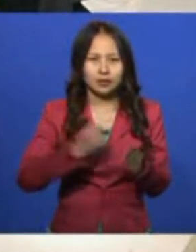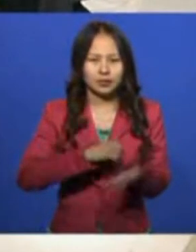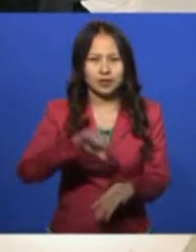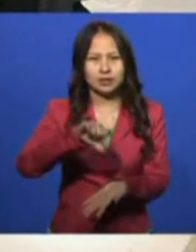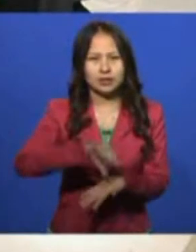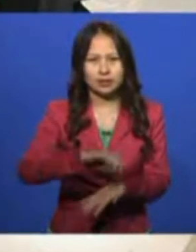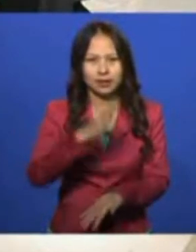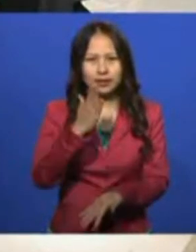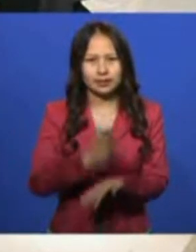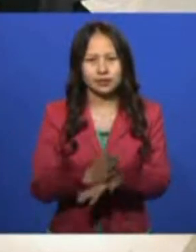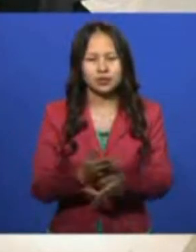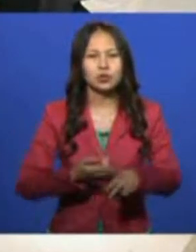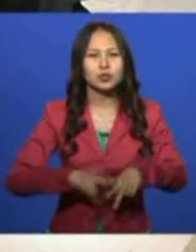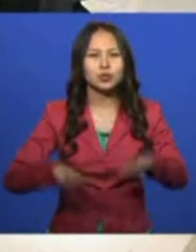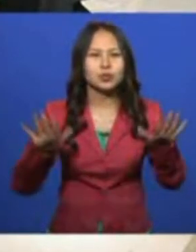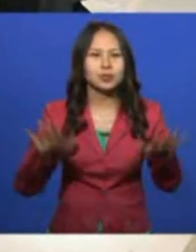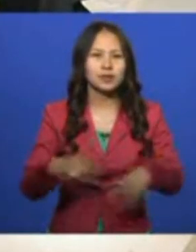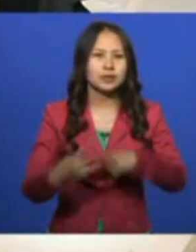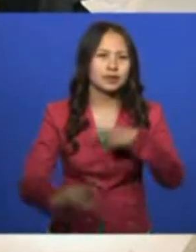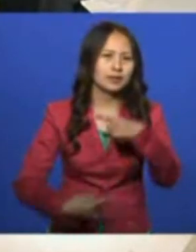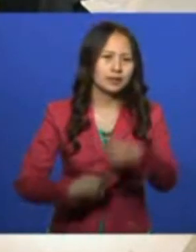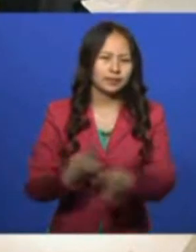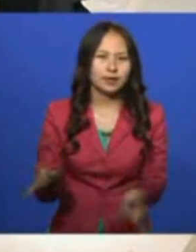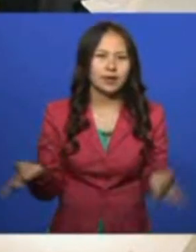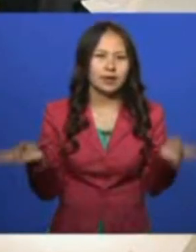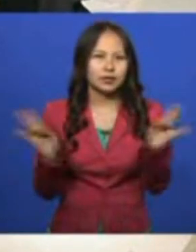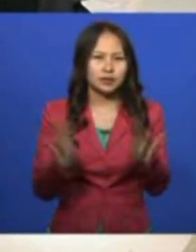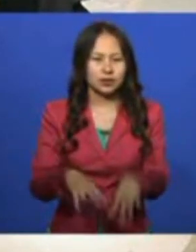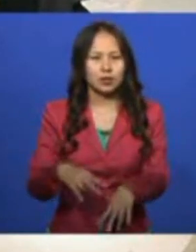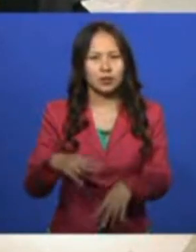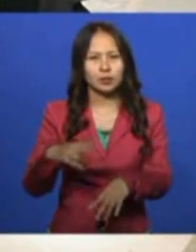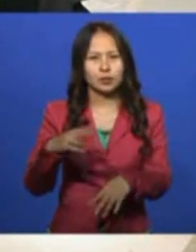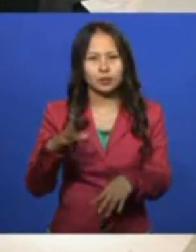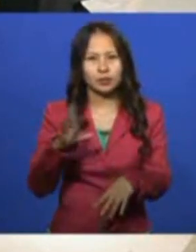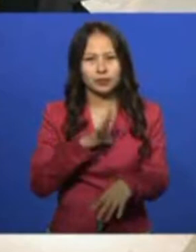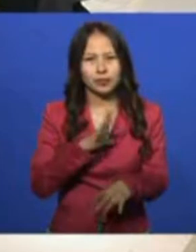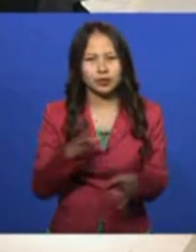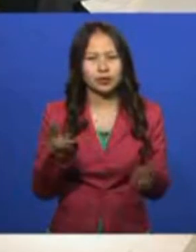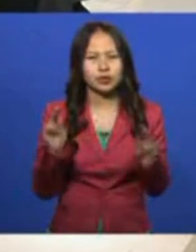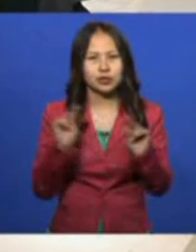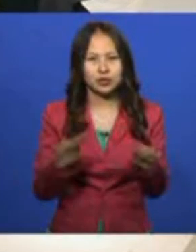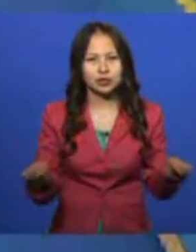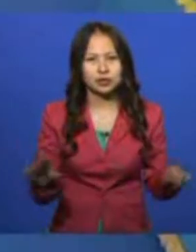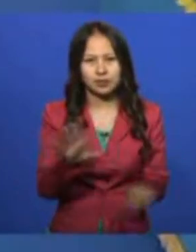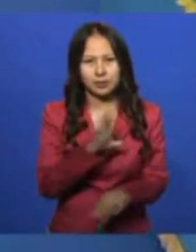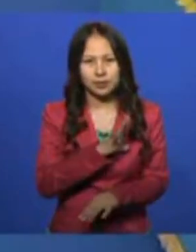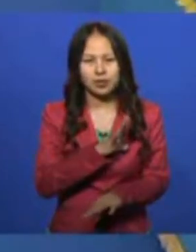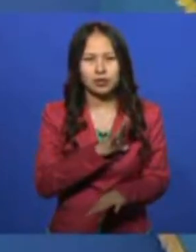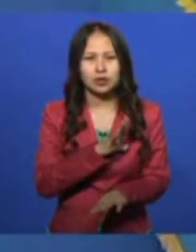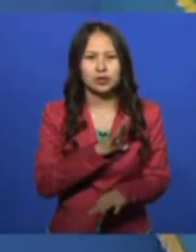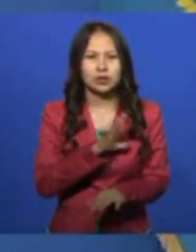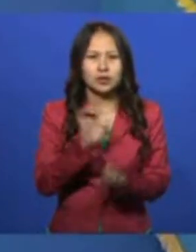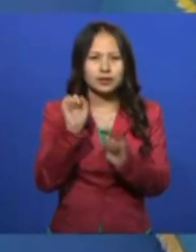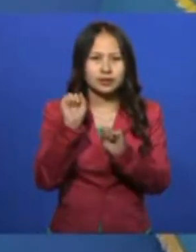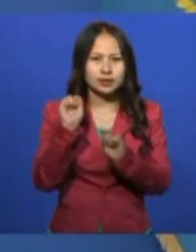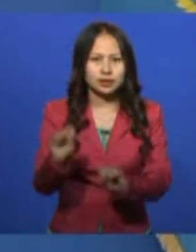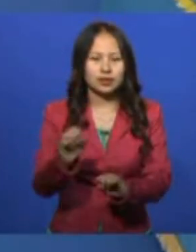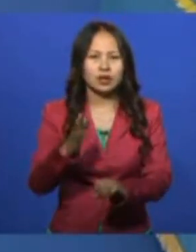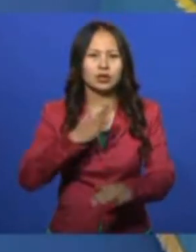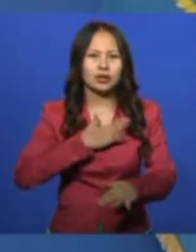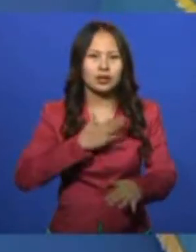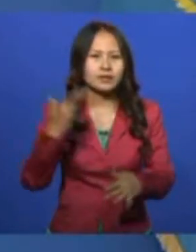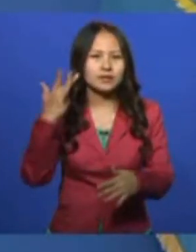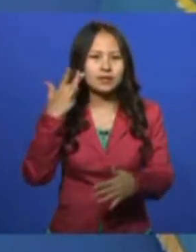ата-бабаның ерлік дәстүрін лайықты жалғастырып, аға бүгін аманатына адал болды. Елге қорған болу үшін